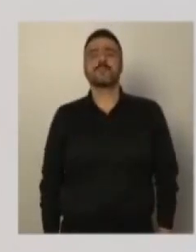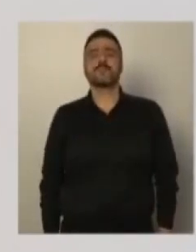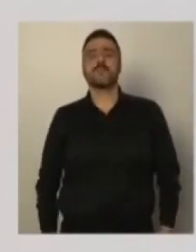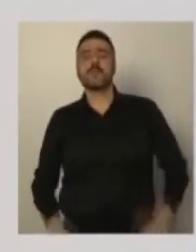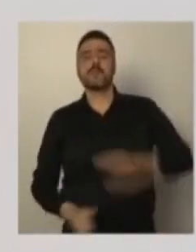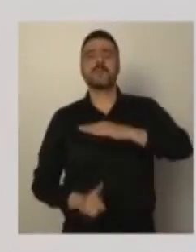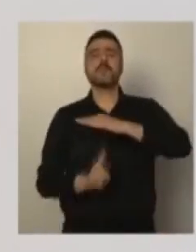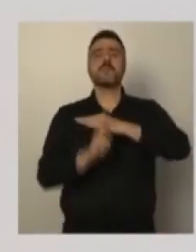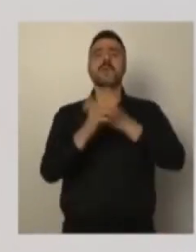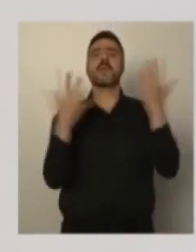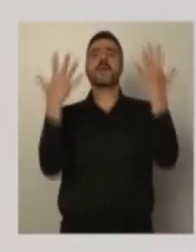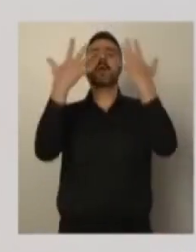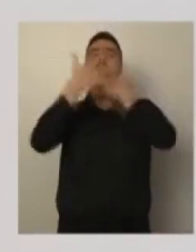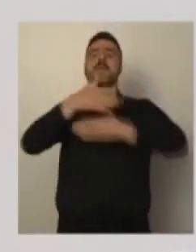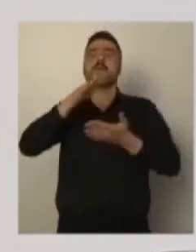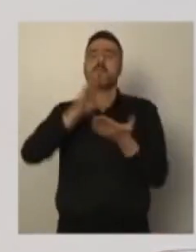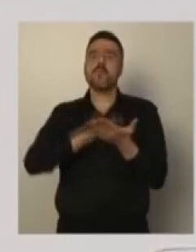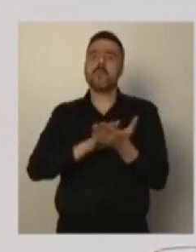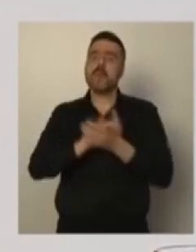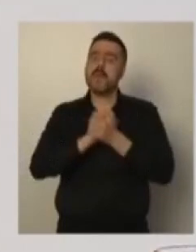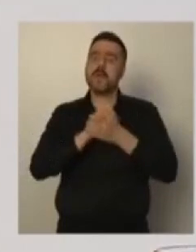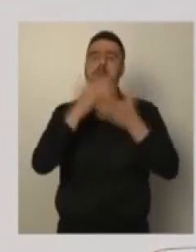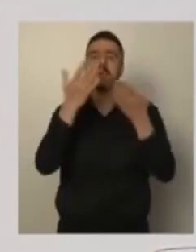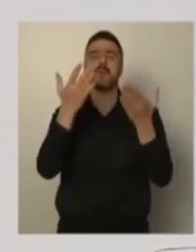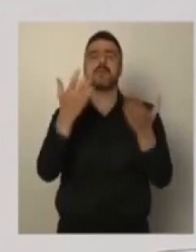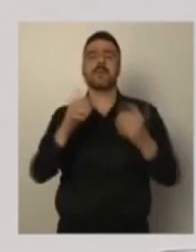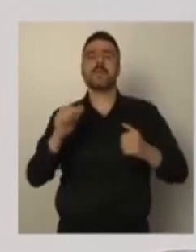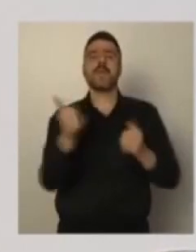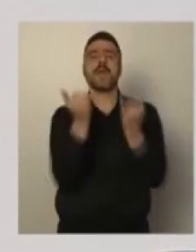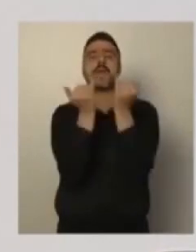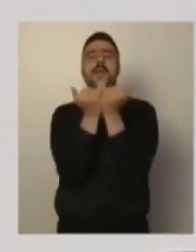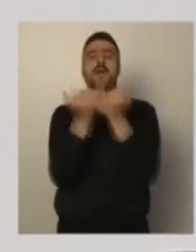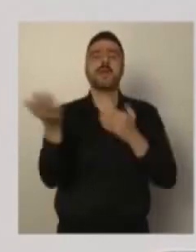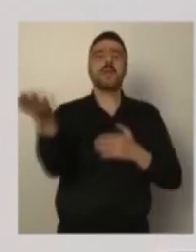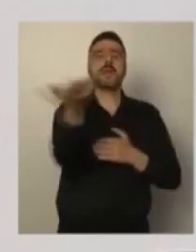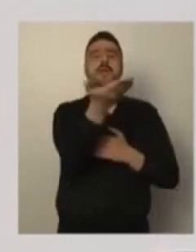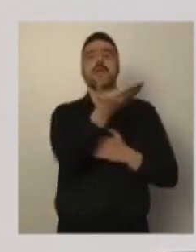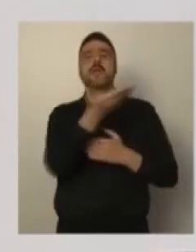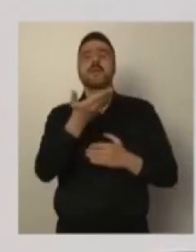Miraç geceniz mübarek olsun kıymetli kardeşlerim.